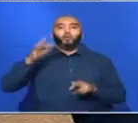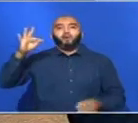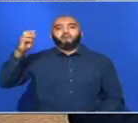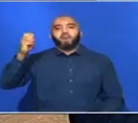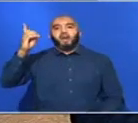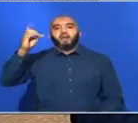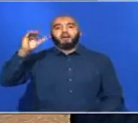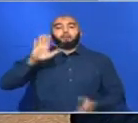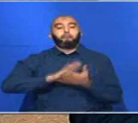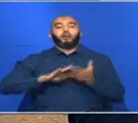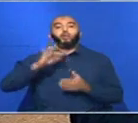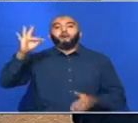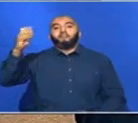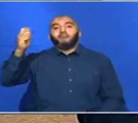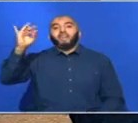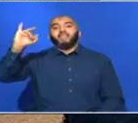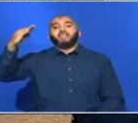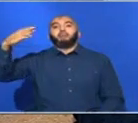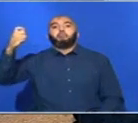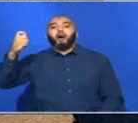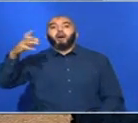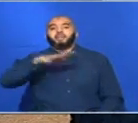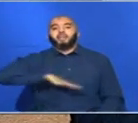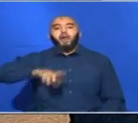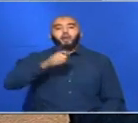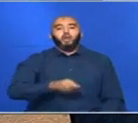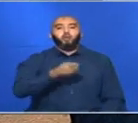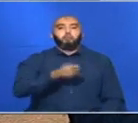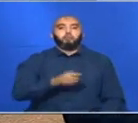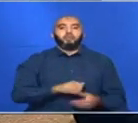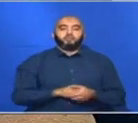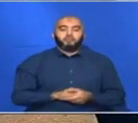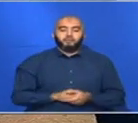اخت فاطمه مرحبا وعليكم السلام ورحمه الله